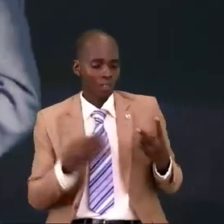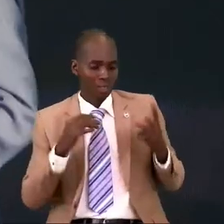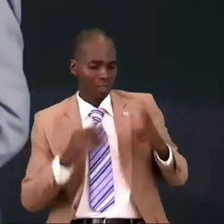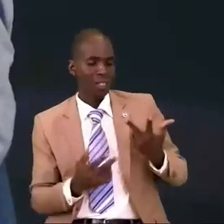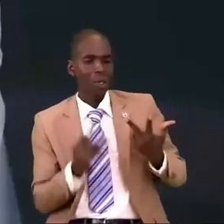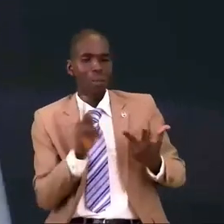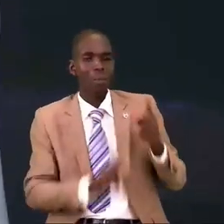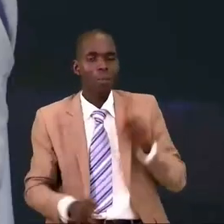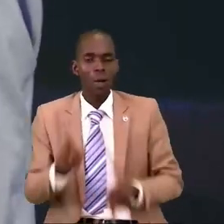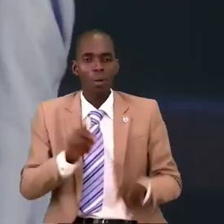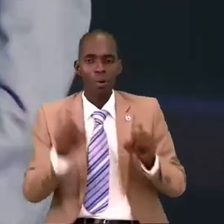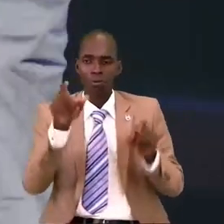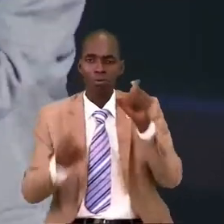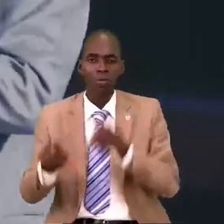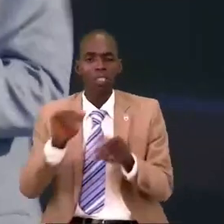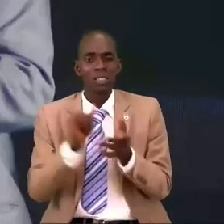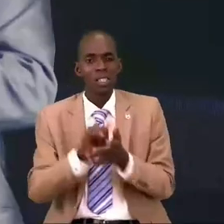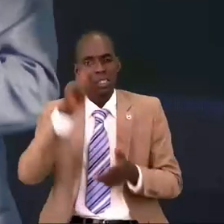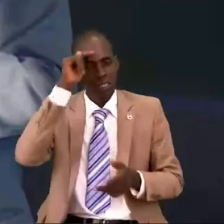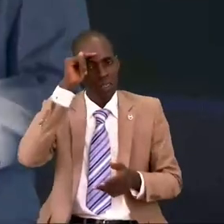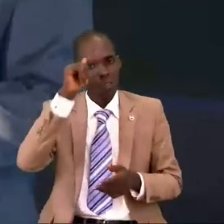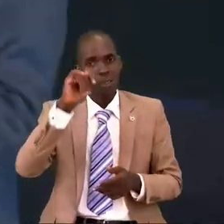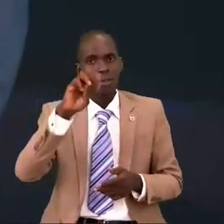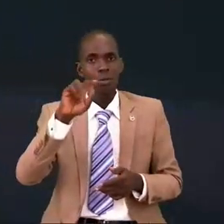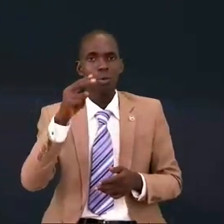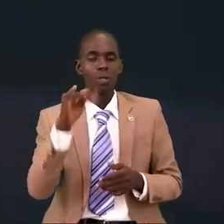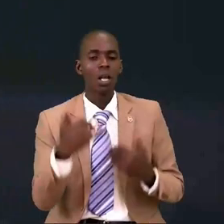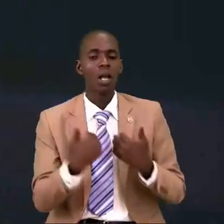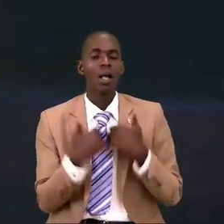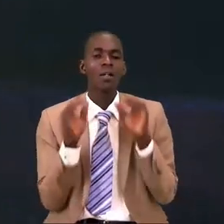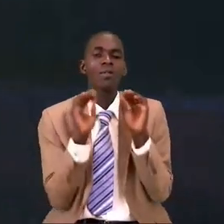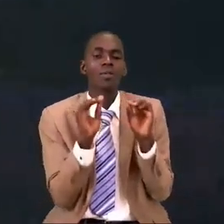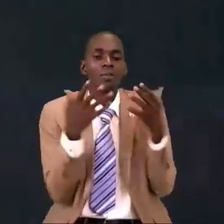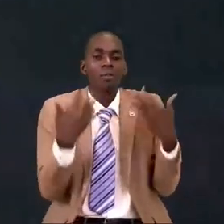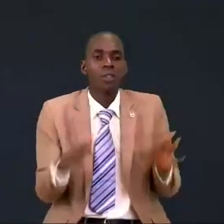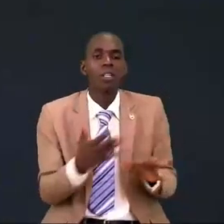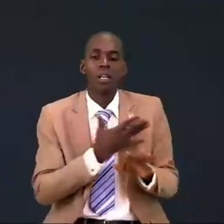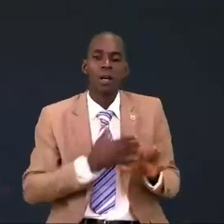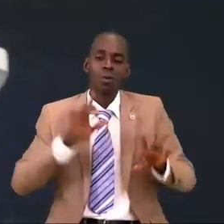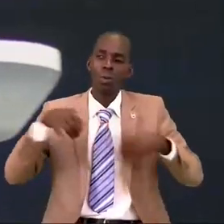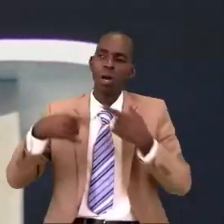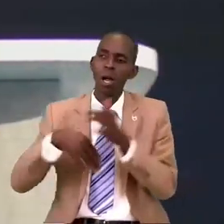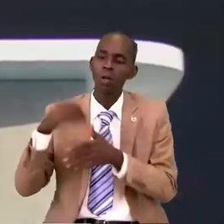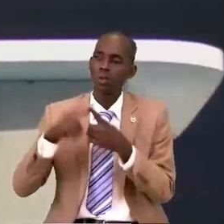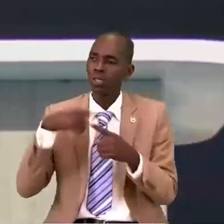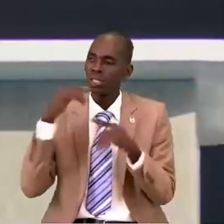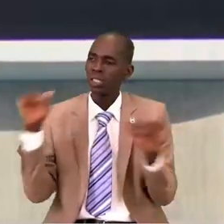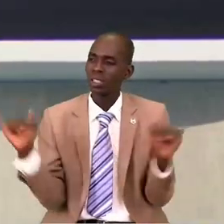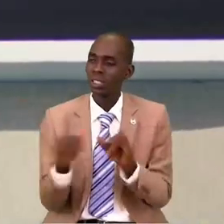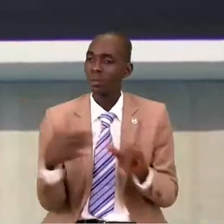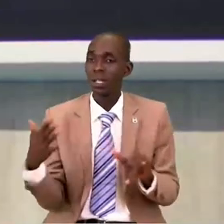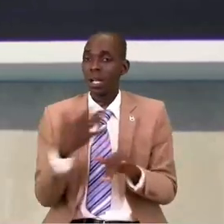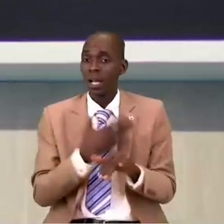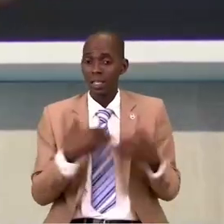chose. Enfin, vous avez la génération finale, les gens qui sont capables de l'enseigner aussi à d'autres. Il dit, je dois continuer de génération